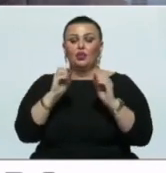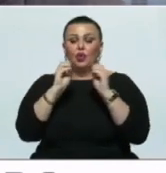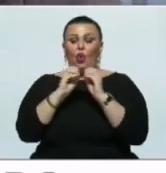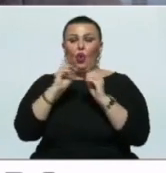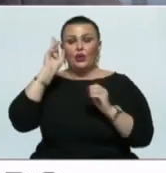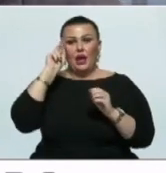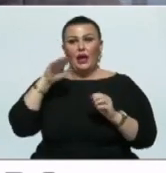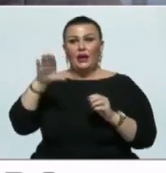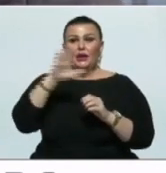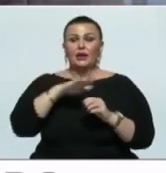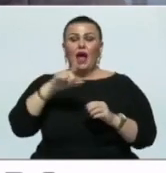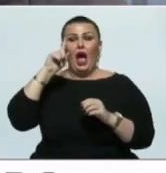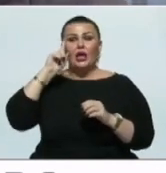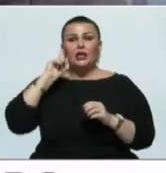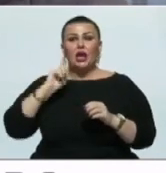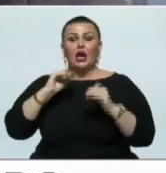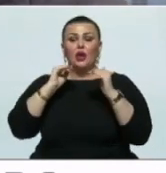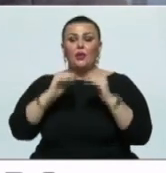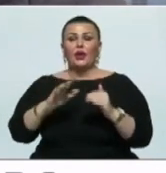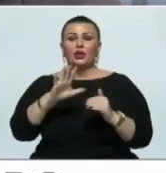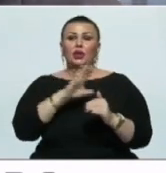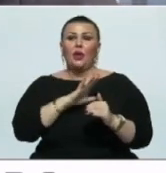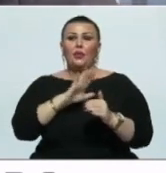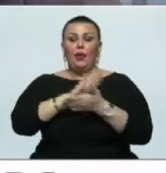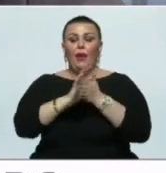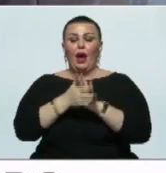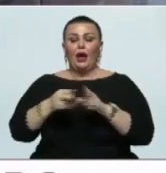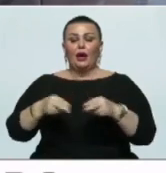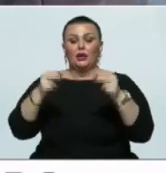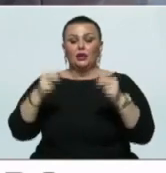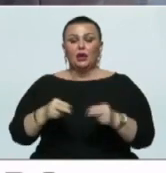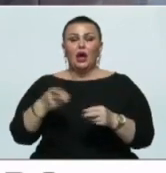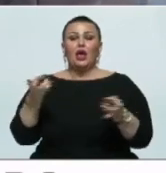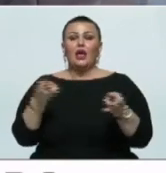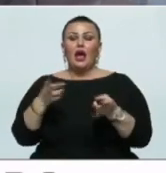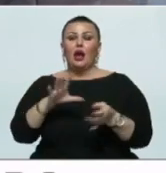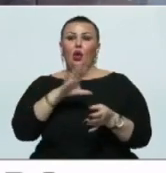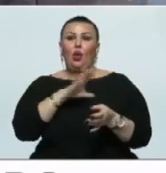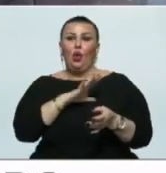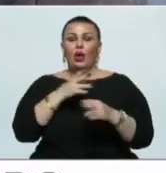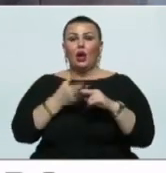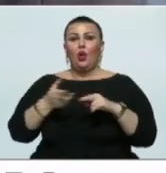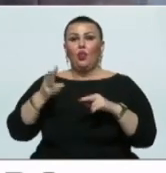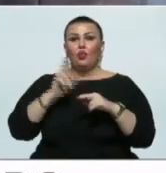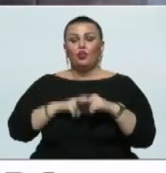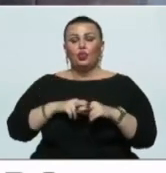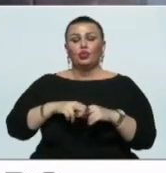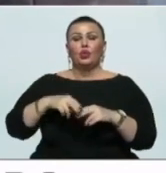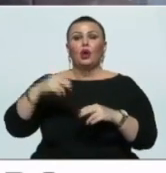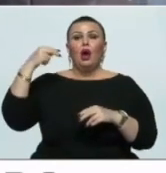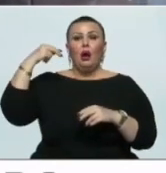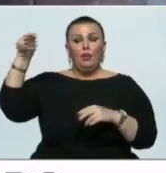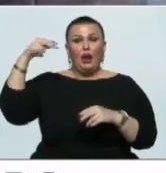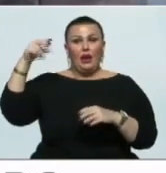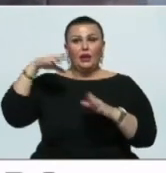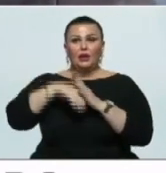tarihinde Azerbaycan'la yapılmış olan anlaşmanın gereği olarak bunu Cumhurbaşkanı tezkeresi